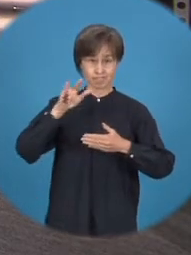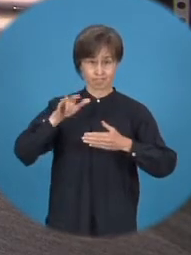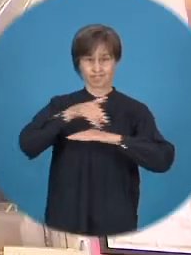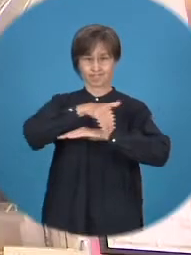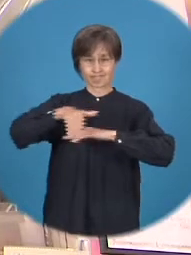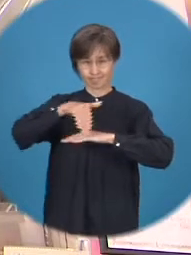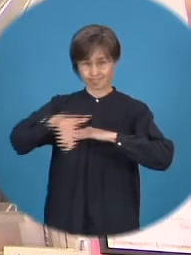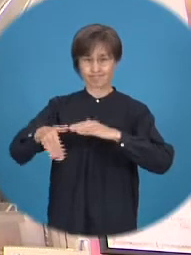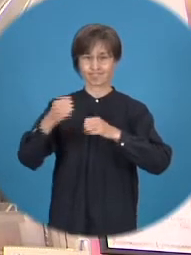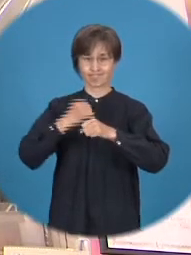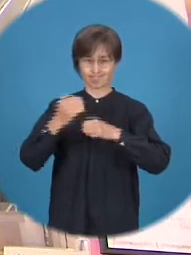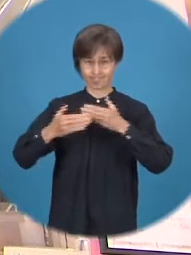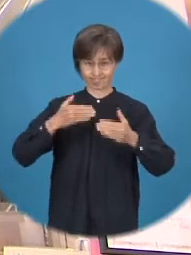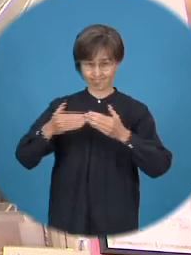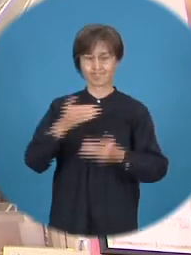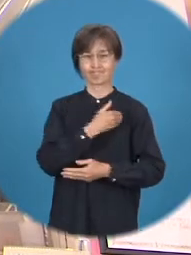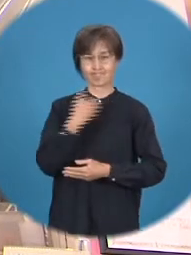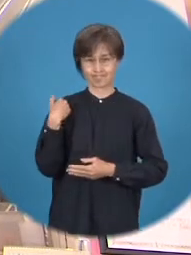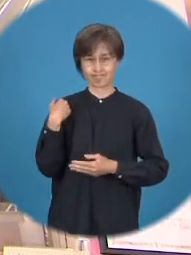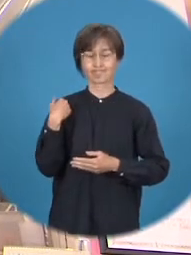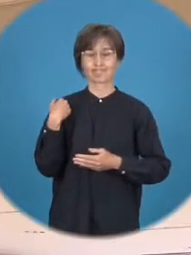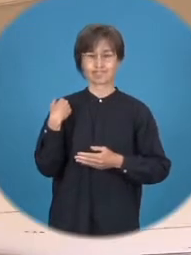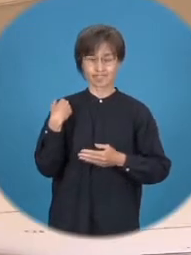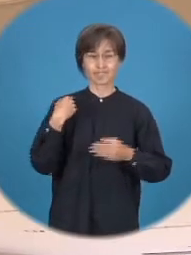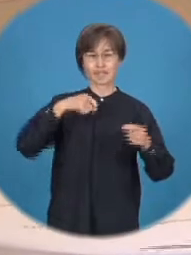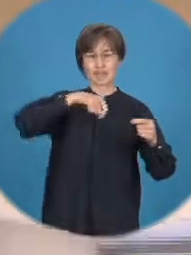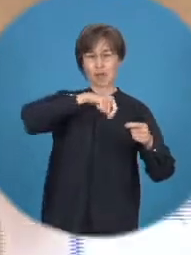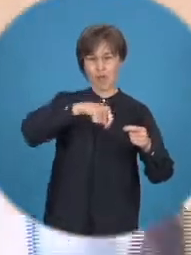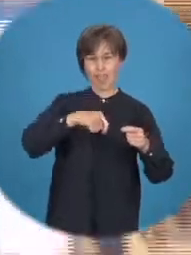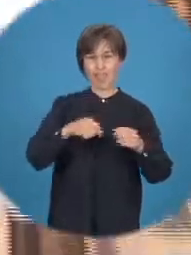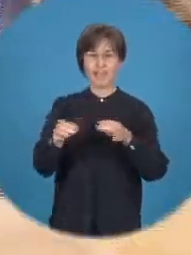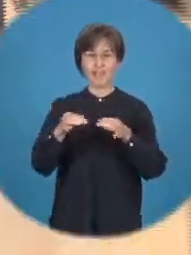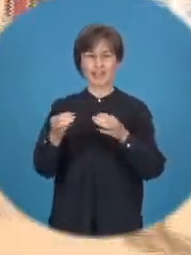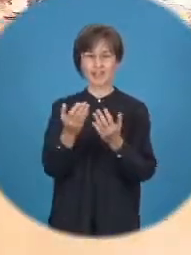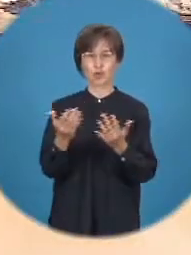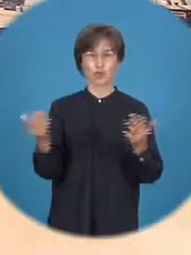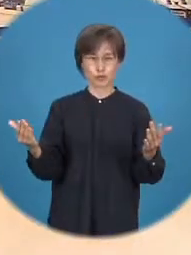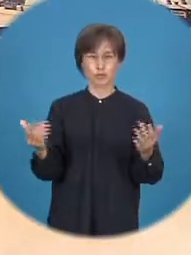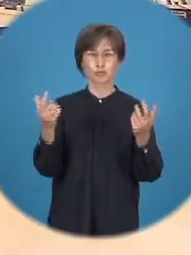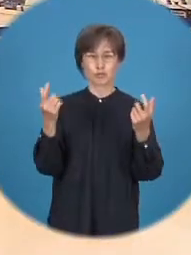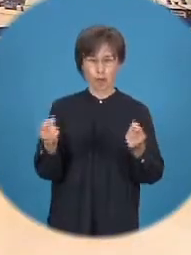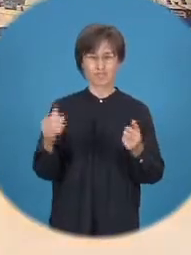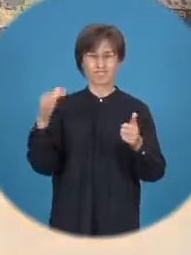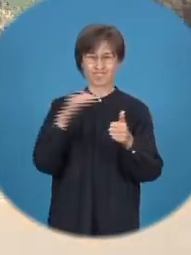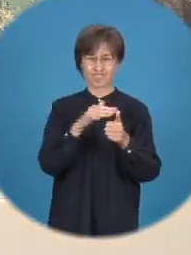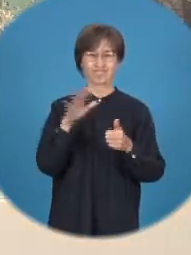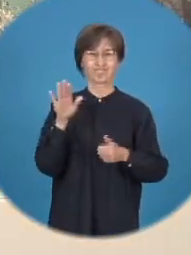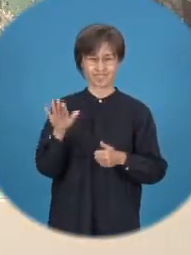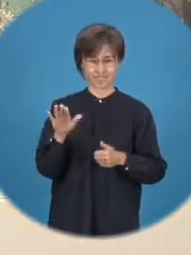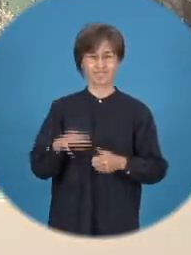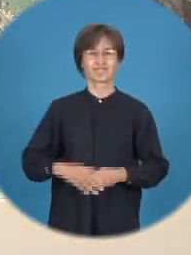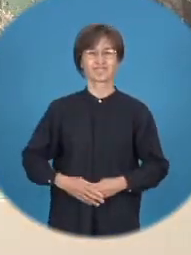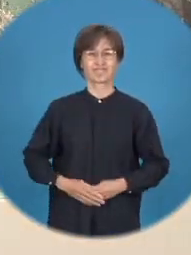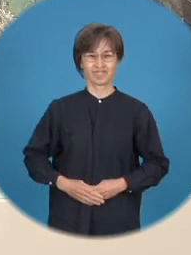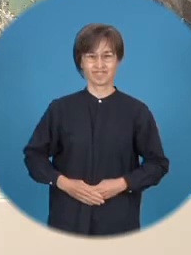。また空博カフェやミュージアムショップも大人気です。